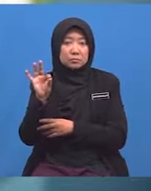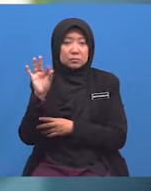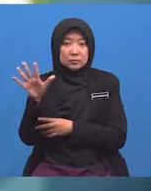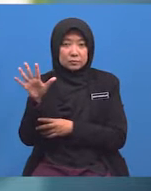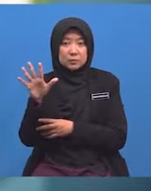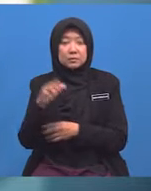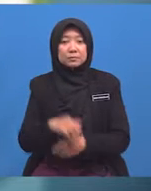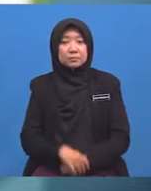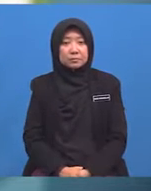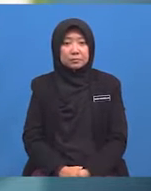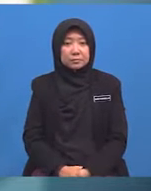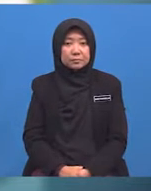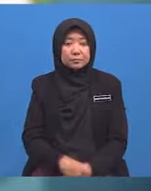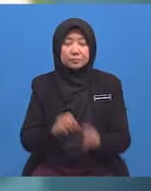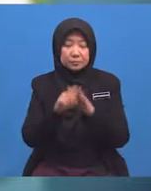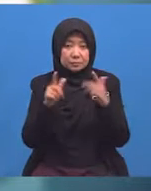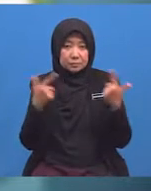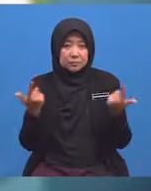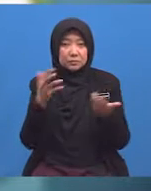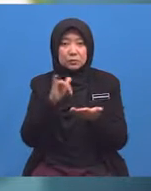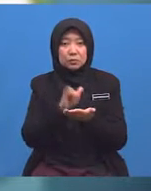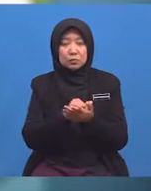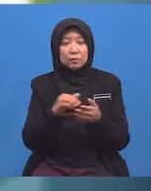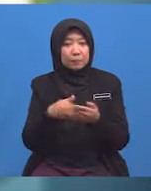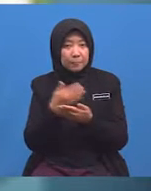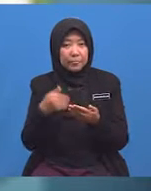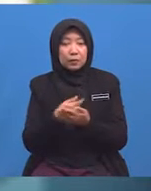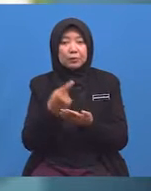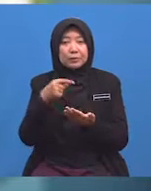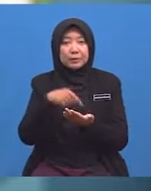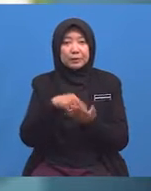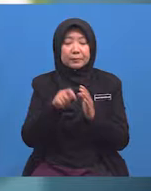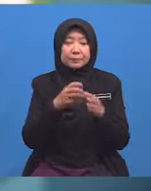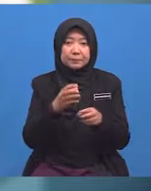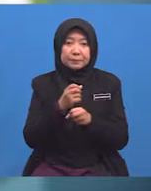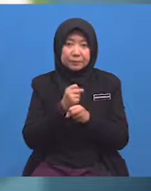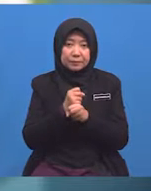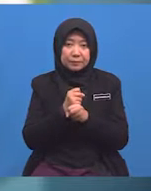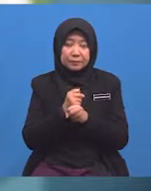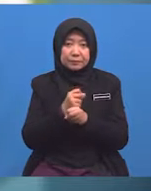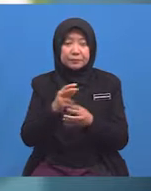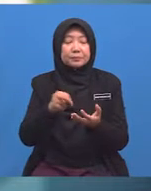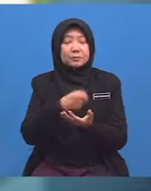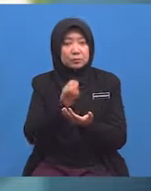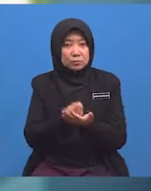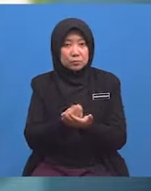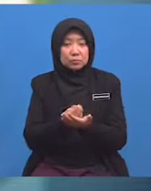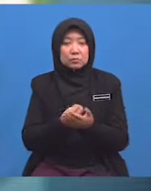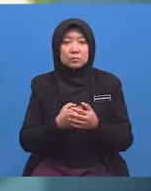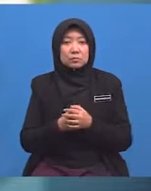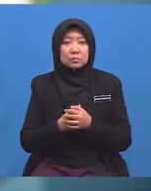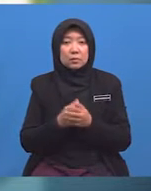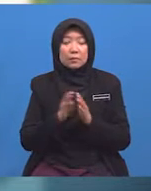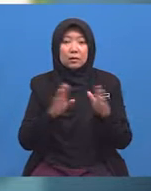1995. Selain itu, baru-baru ini terdapat kejadian tanah runtuh